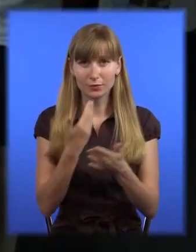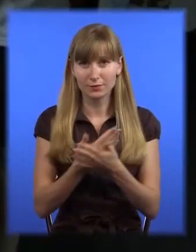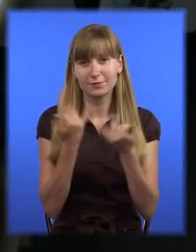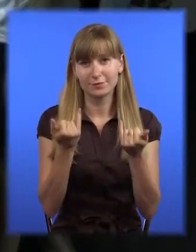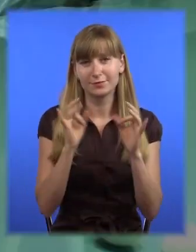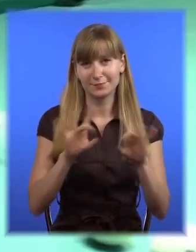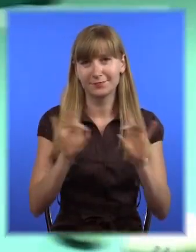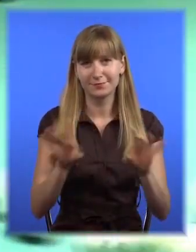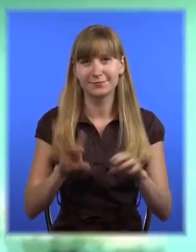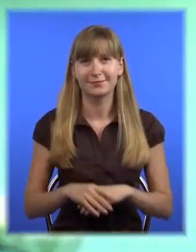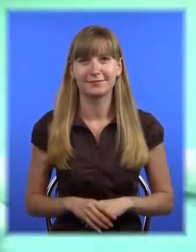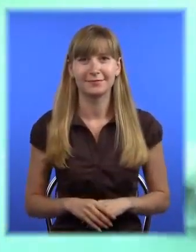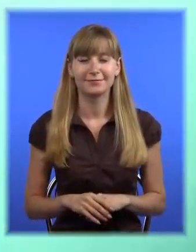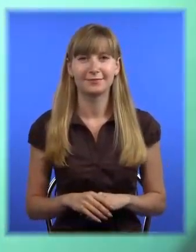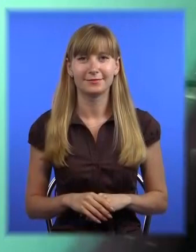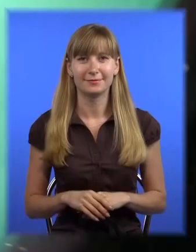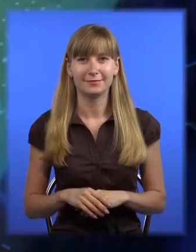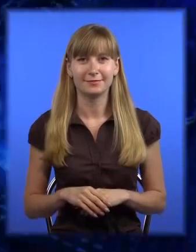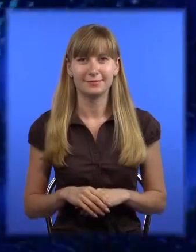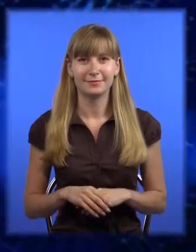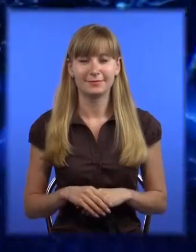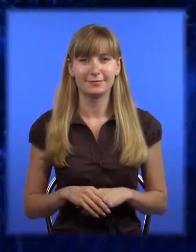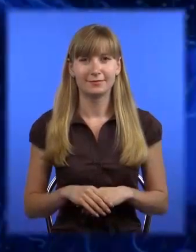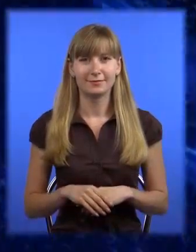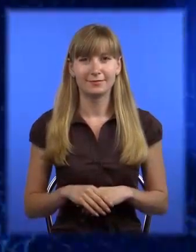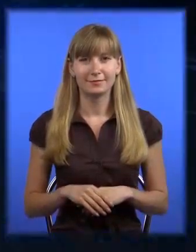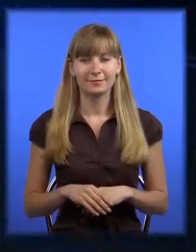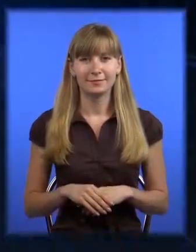Подробиці цих та інших новин просто зараз.